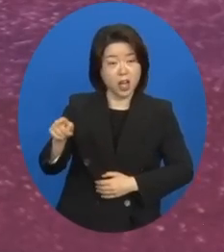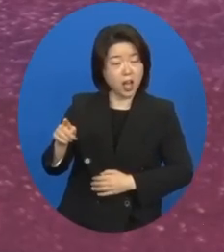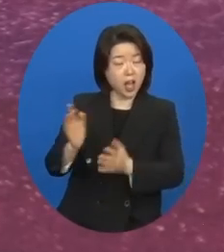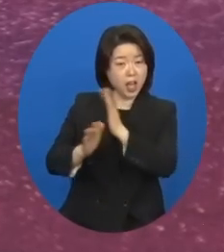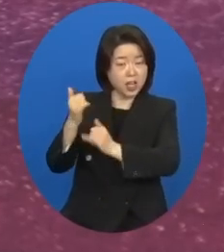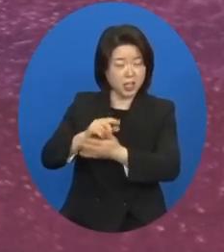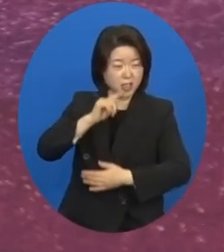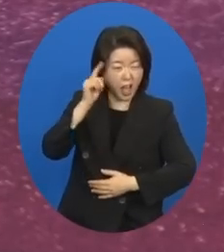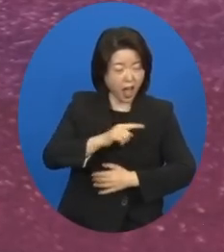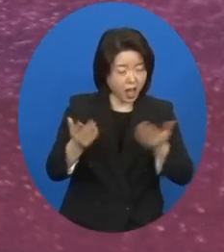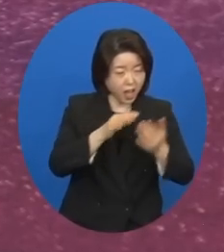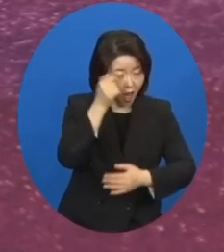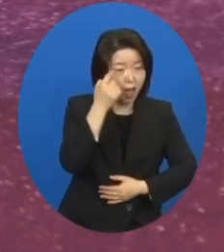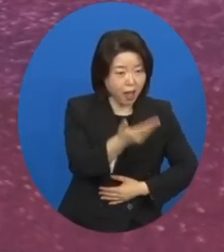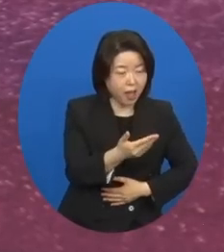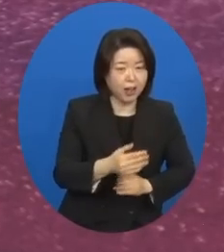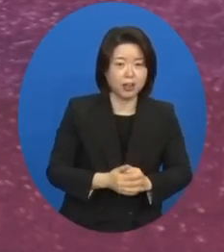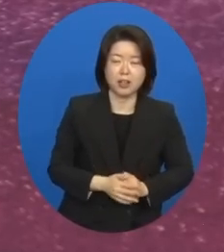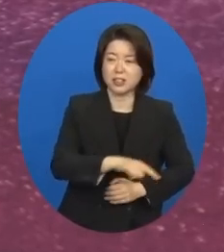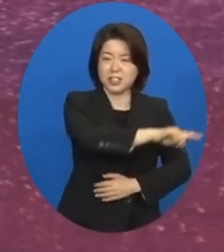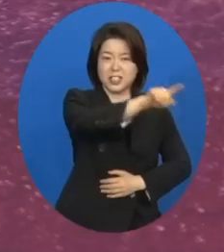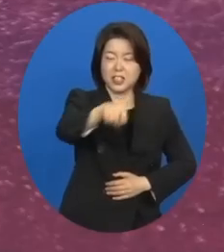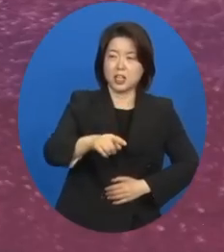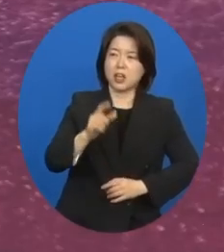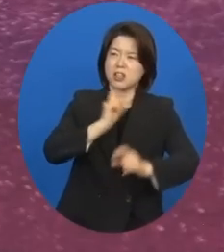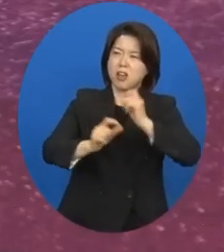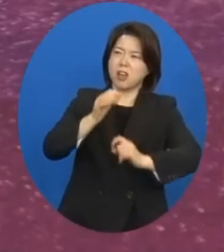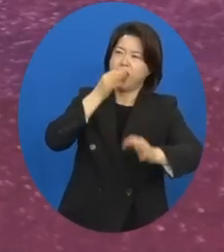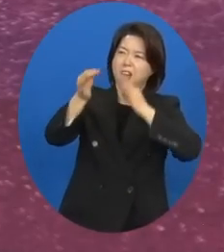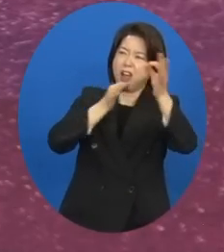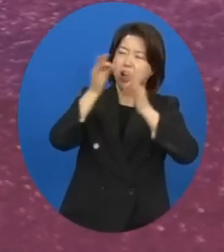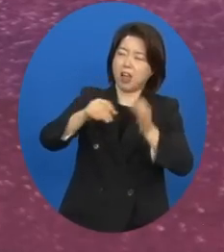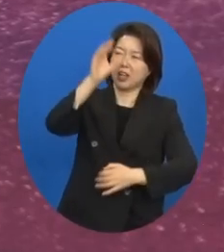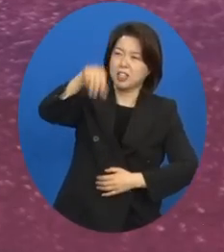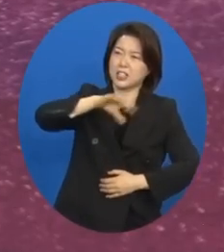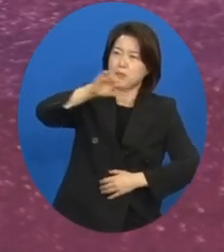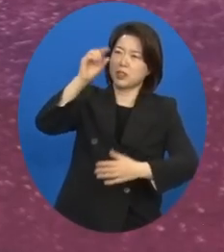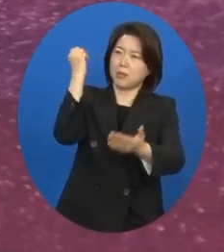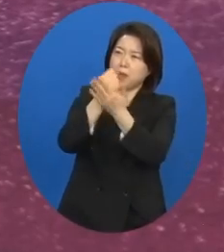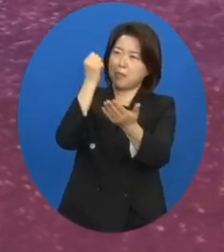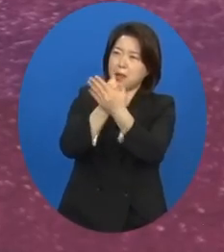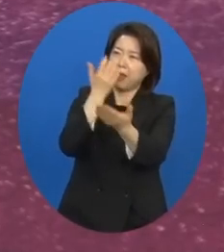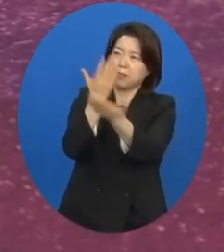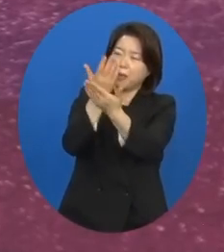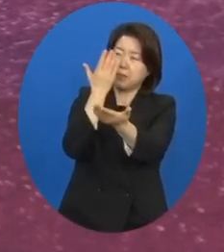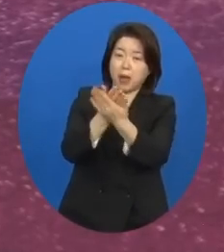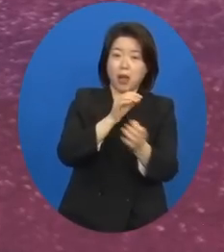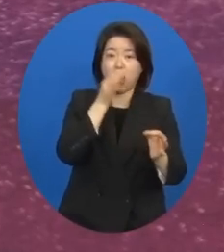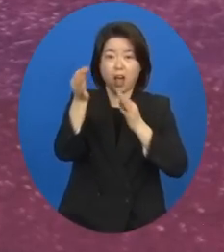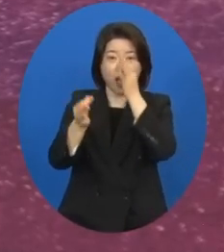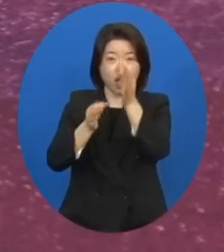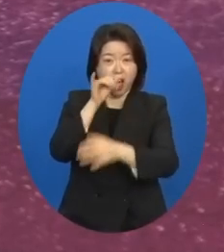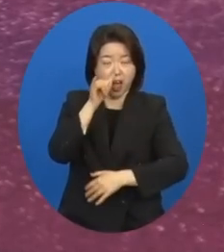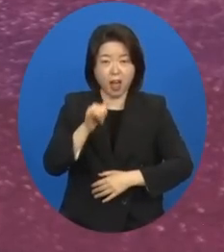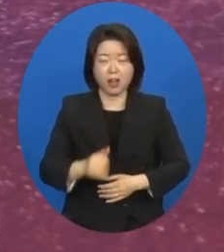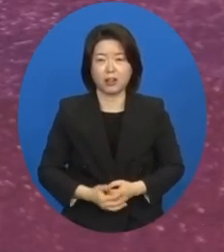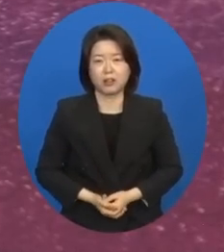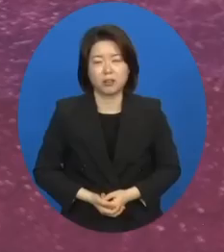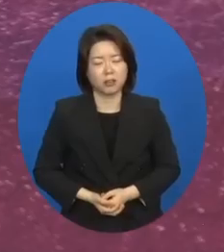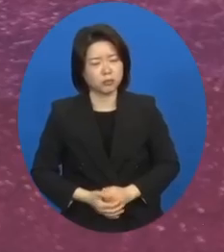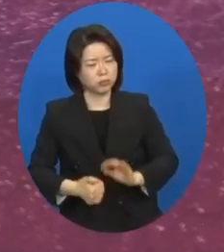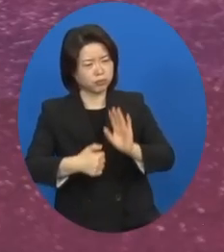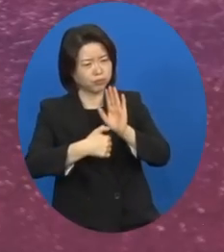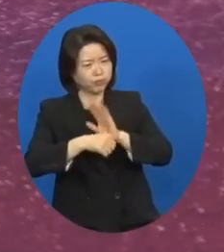하였느냐 하니 더욱 소리 지르되 십자가에 못 박게 하소서 하는지라. 빌라도가 생각하기에